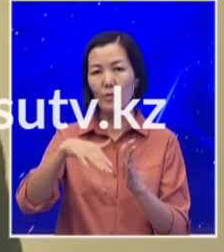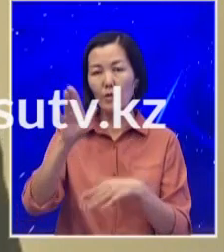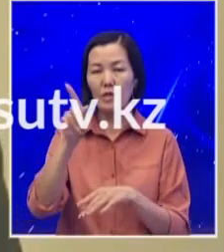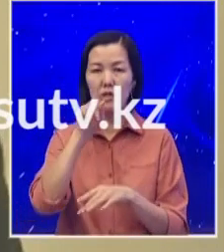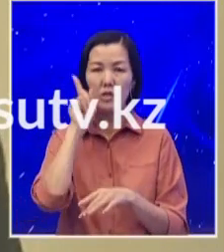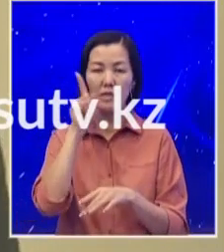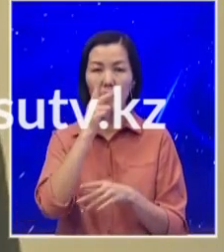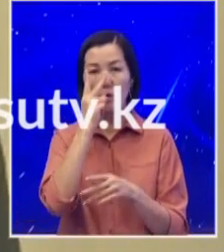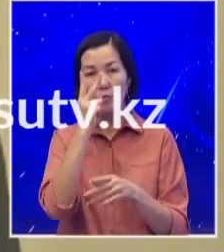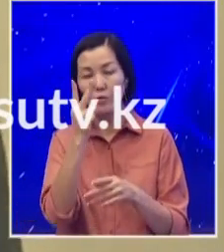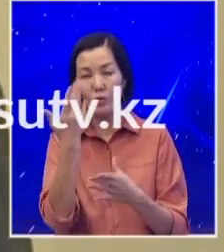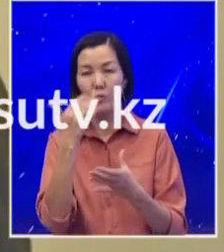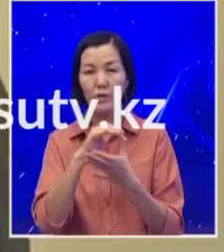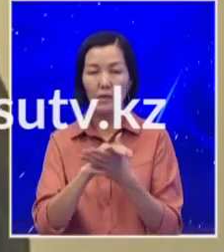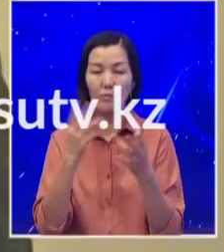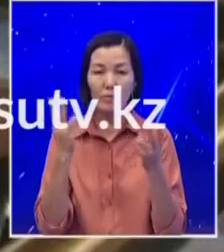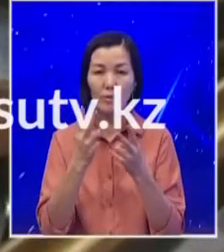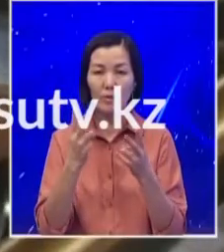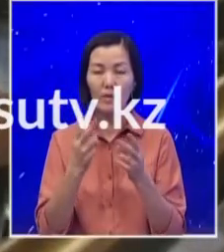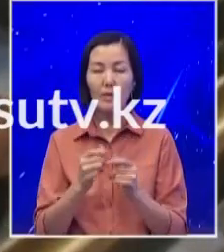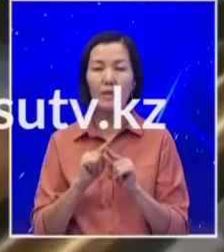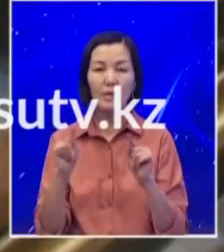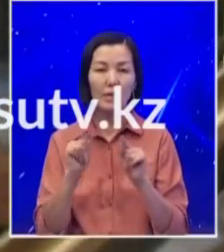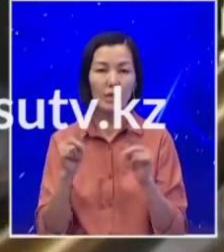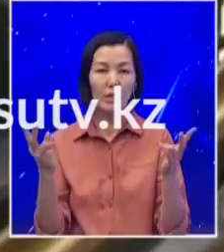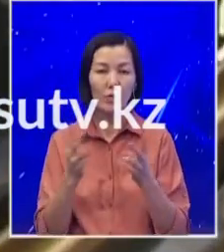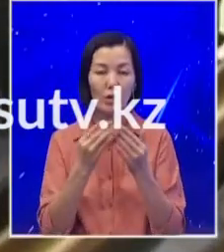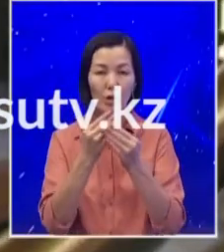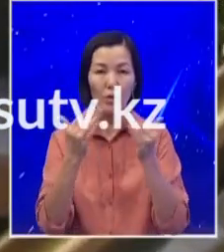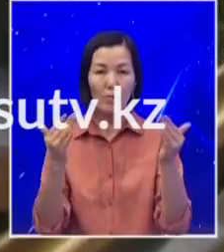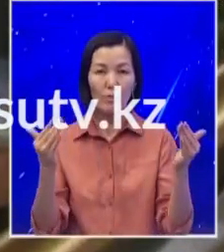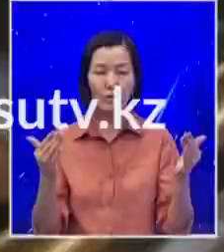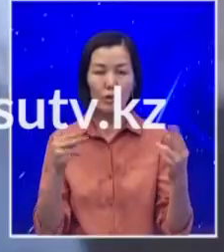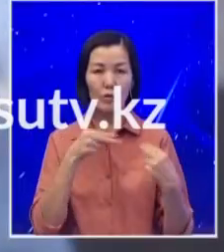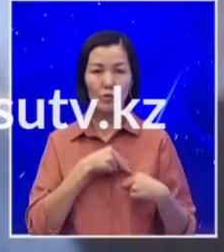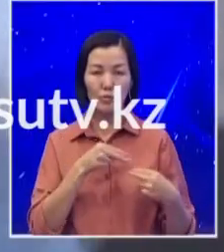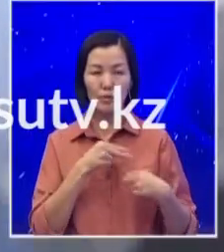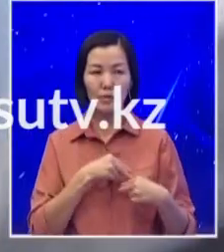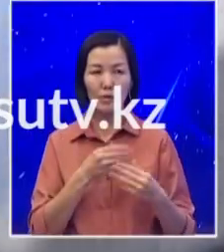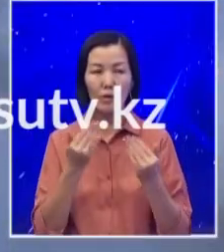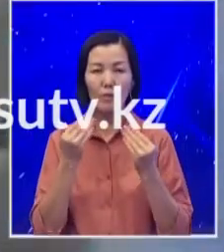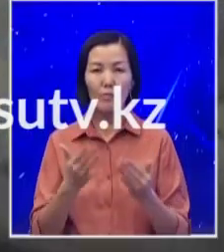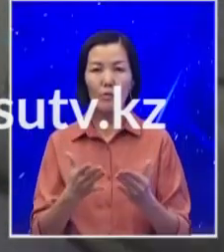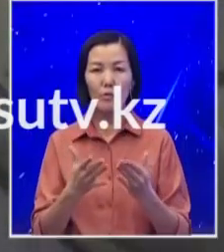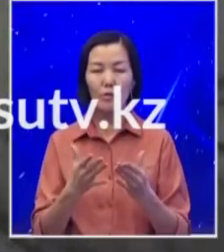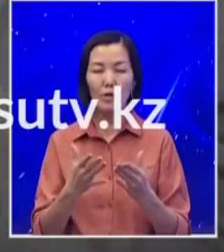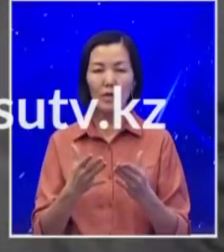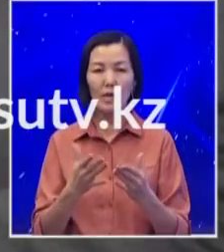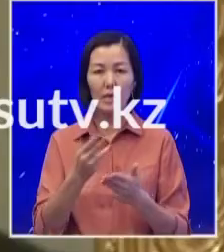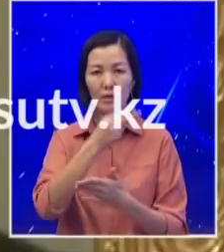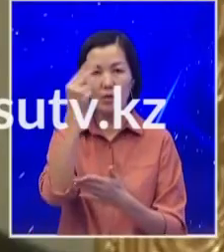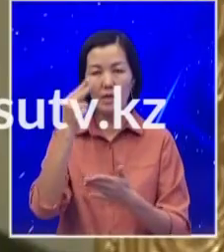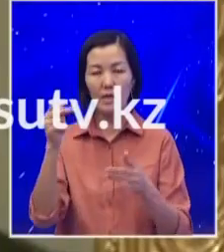ұрпаққа көрсетін тәрбиелік мәні өте зор. Осынау музейдің жұмыс бастап еңсе тіктеуінен бүгінгі суреттер